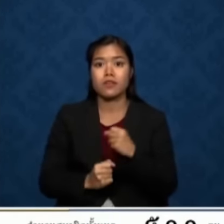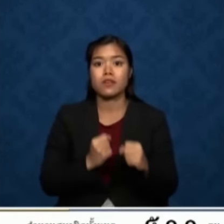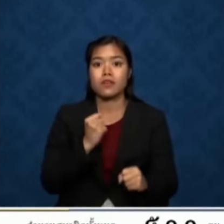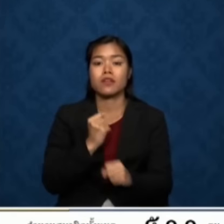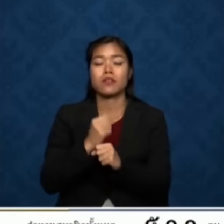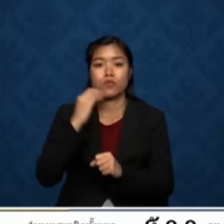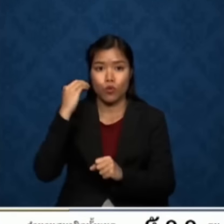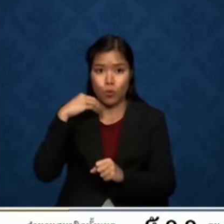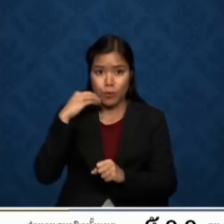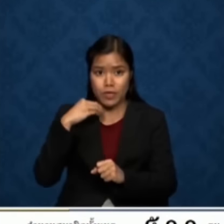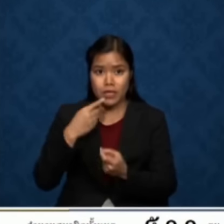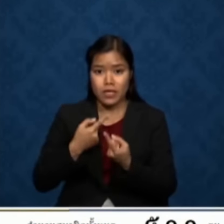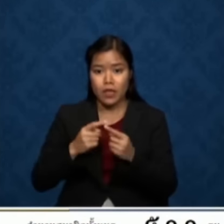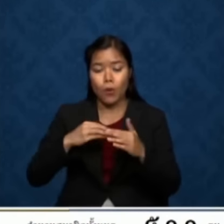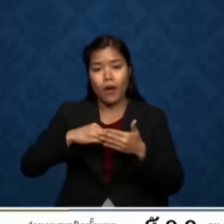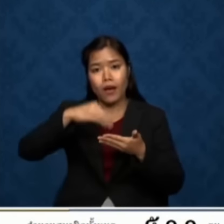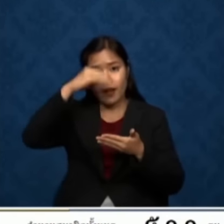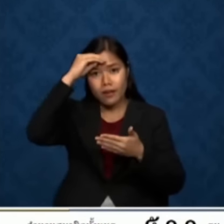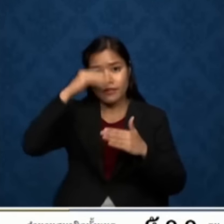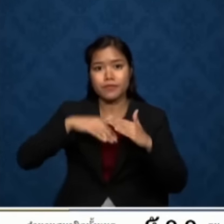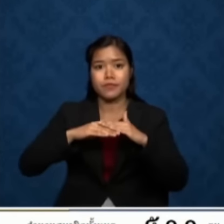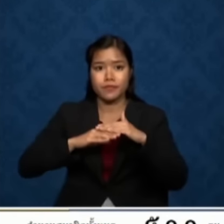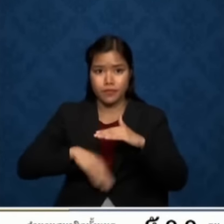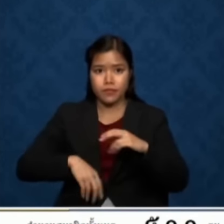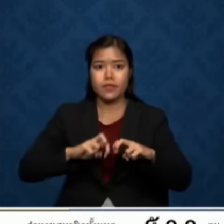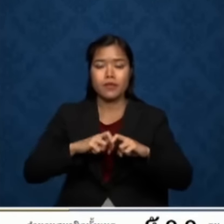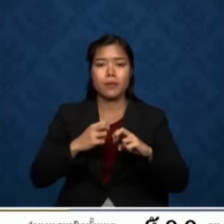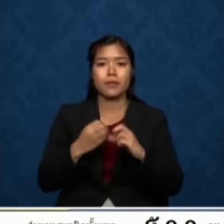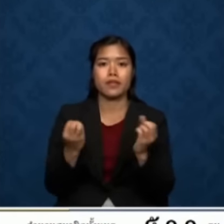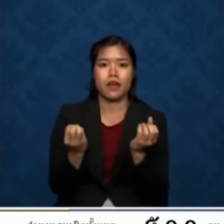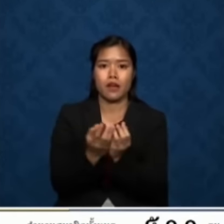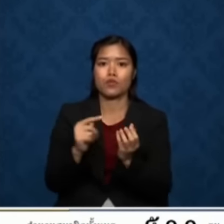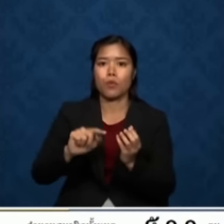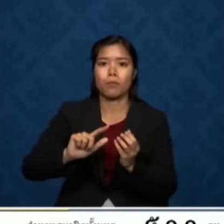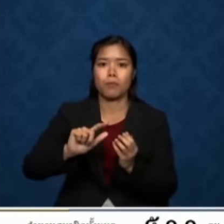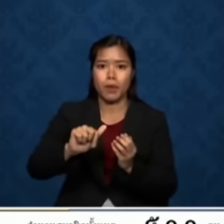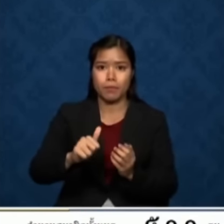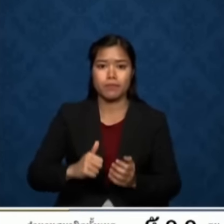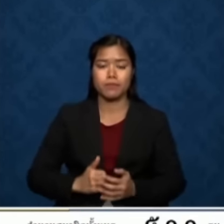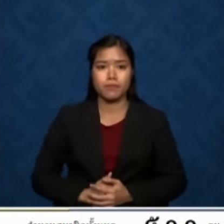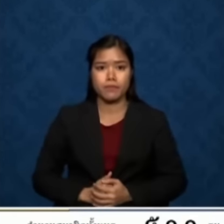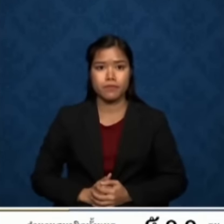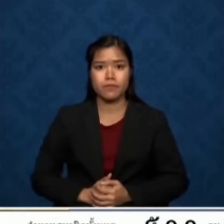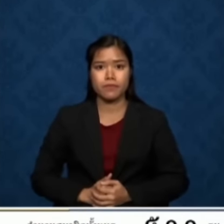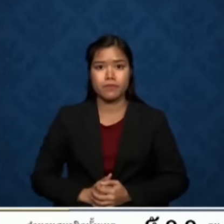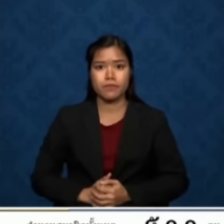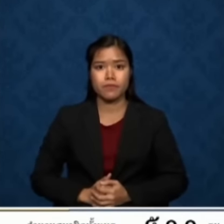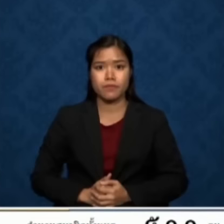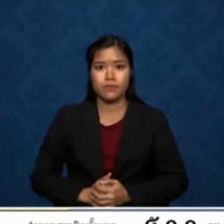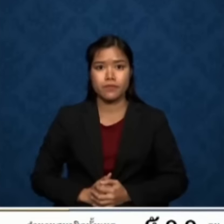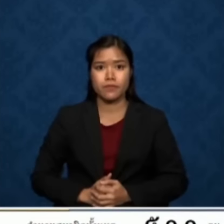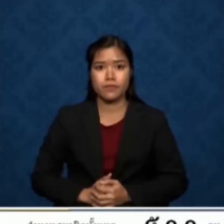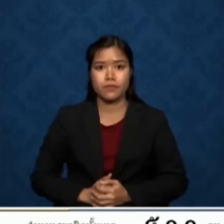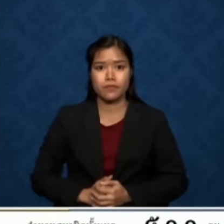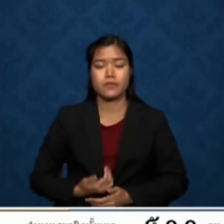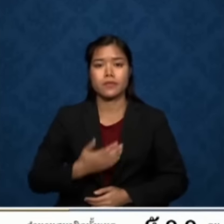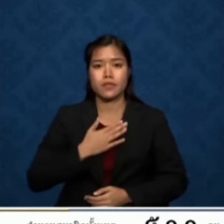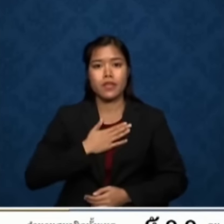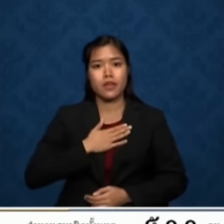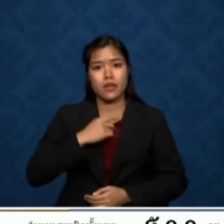ฟ้านี่คือปัญหาใหญ่ผมเองผมก็คิดว่าเ